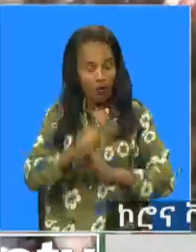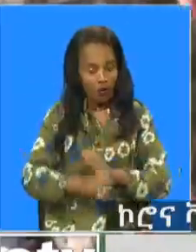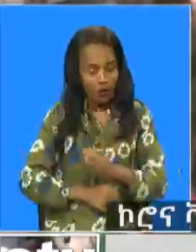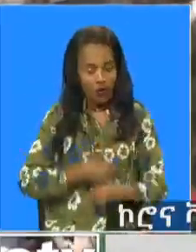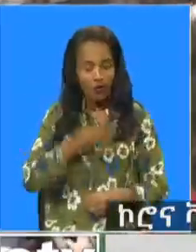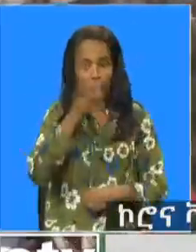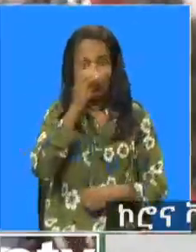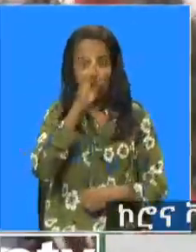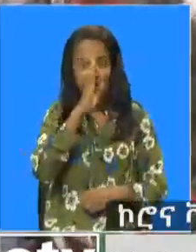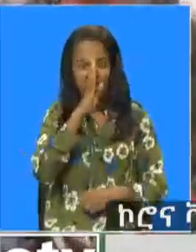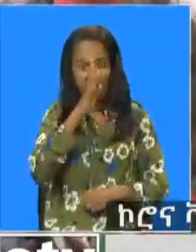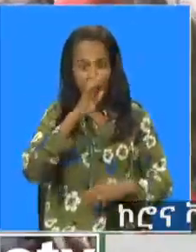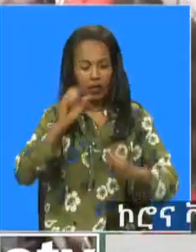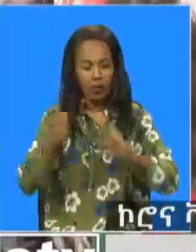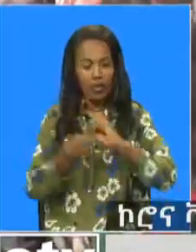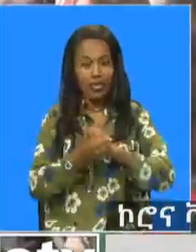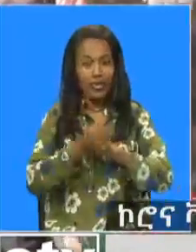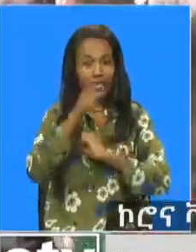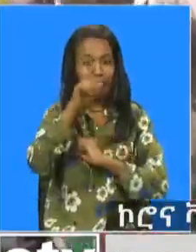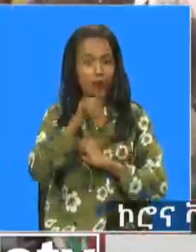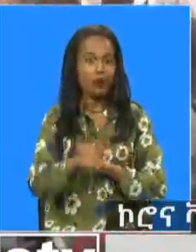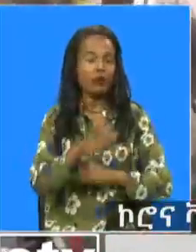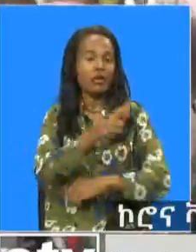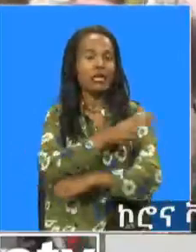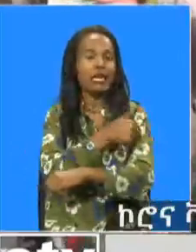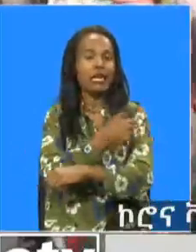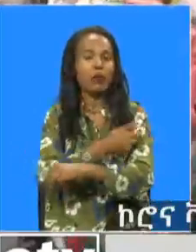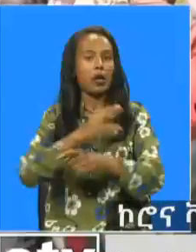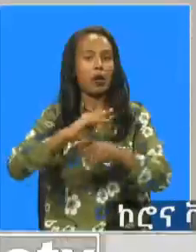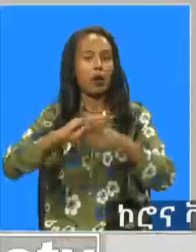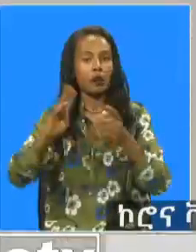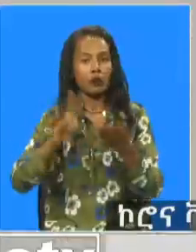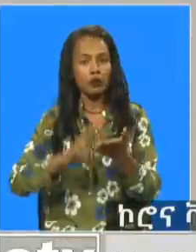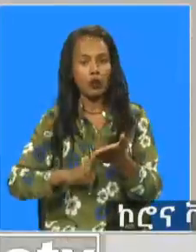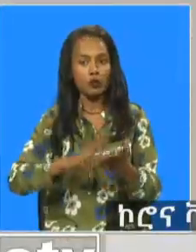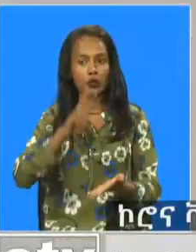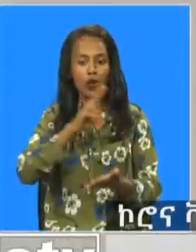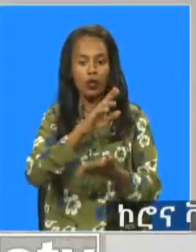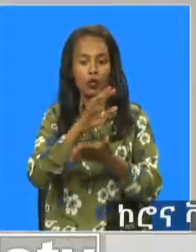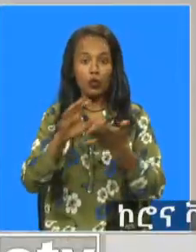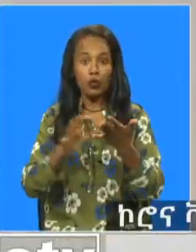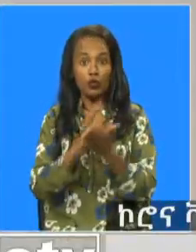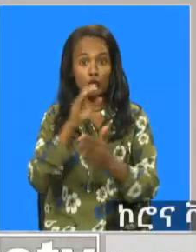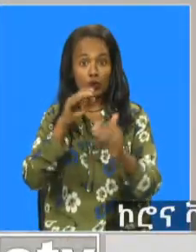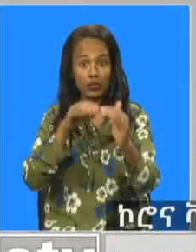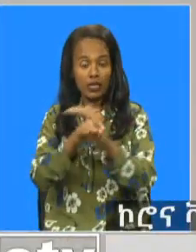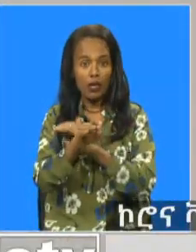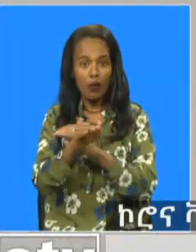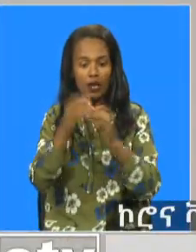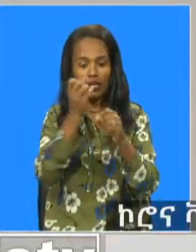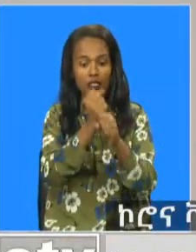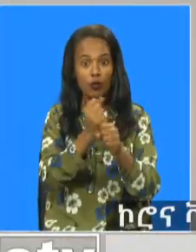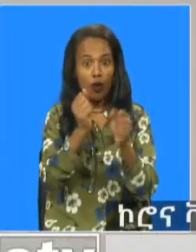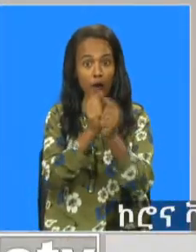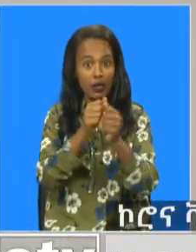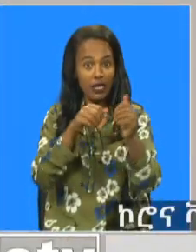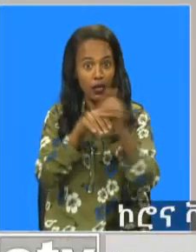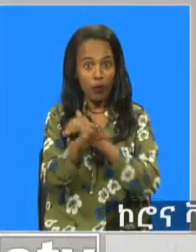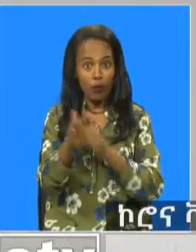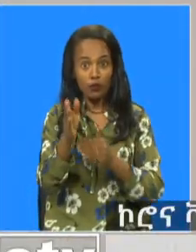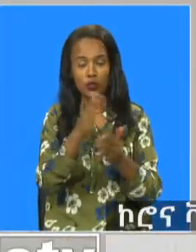ፈጠራ የመለወጥ እድልን መጠቀም እንደሚያስፈልግም የህክምና ባለሙያዎቹ አንስተዋል። ወረርሽኞች ስንገባ ይዘነው አብረን የገባነው